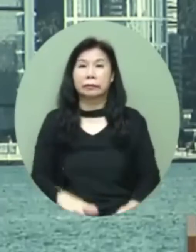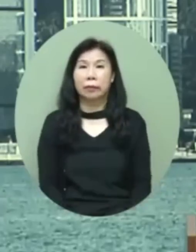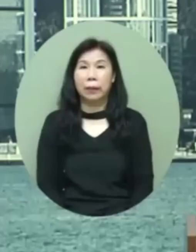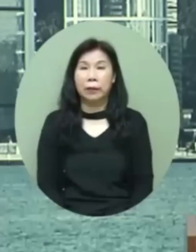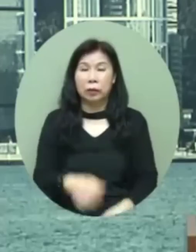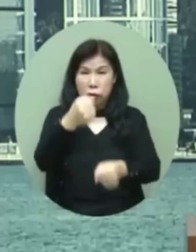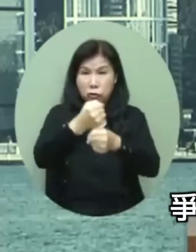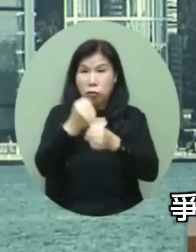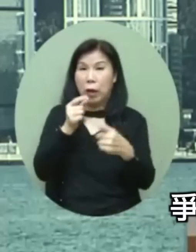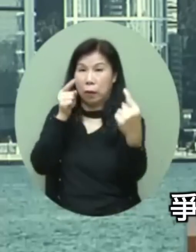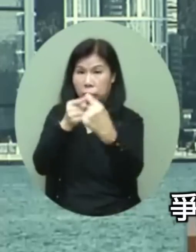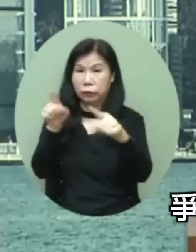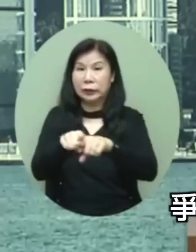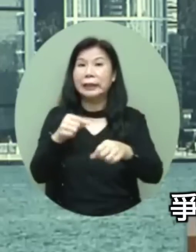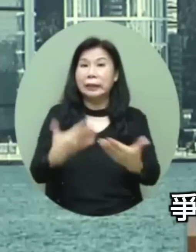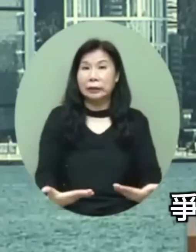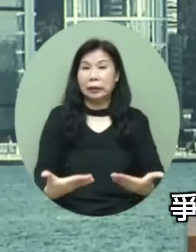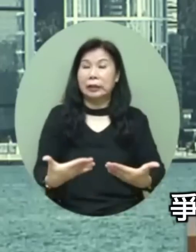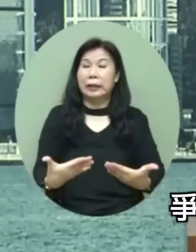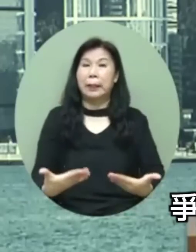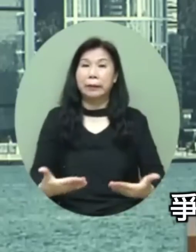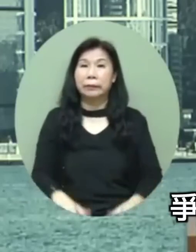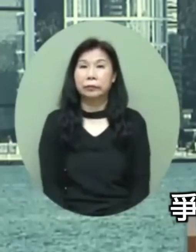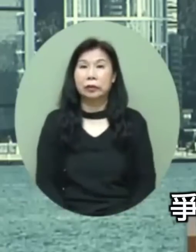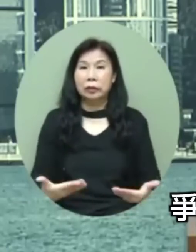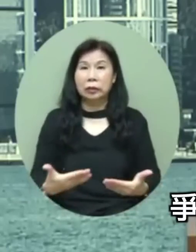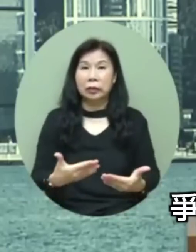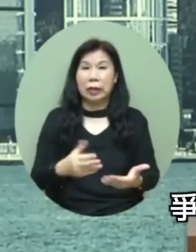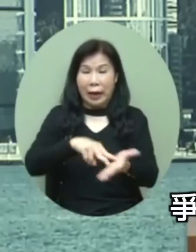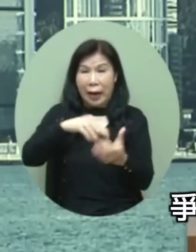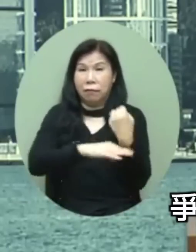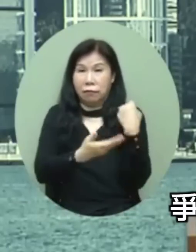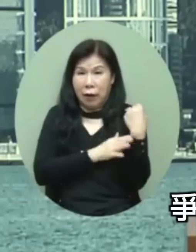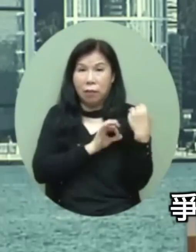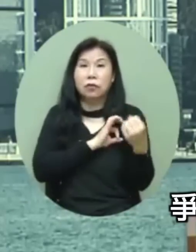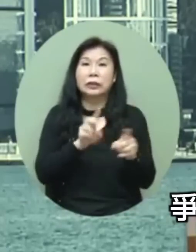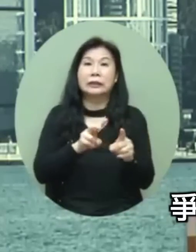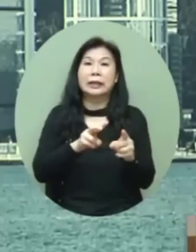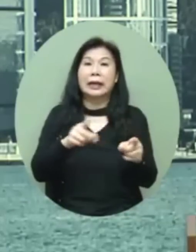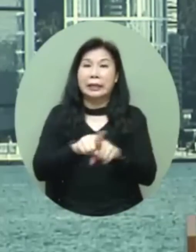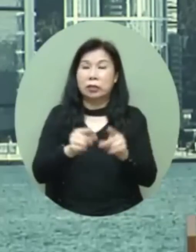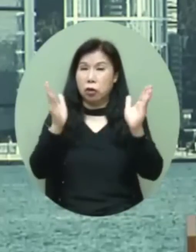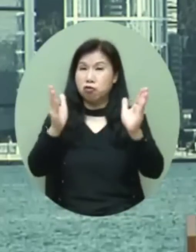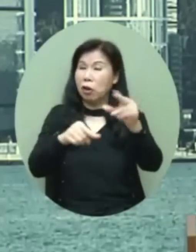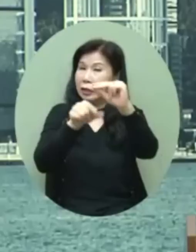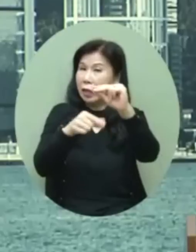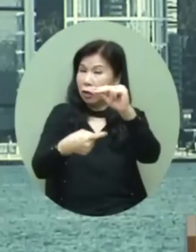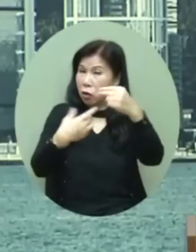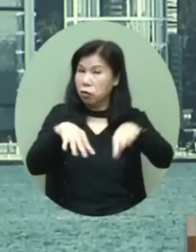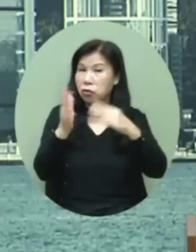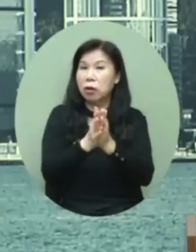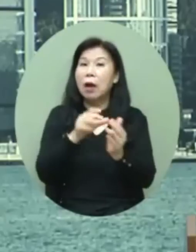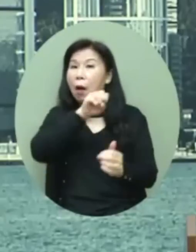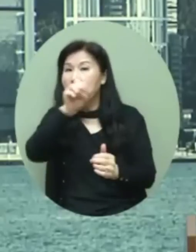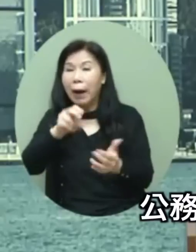我们的工作目标是争取在 本立法年度会期结束之前，就有关的方案咨